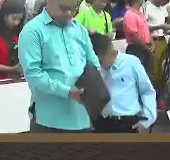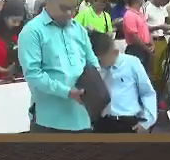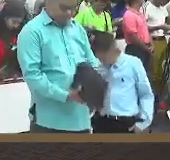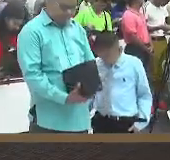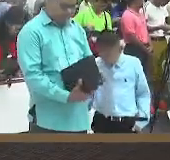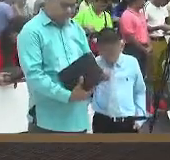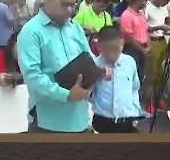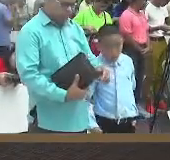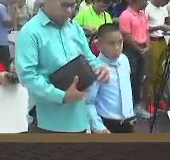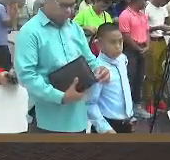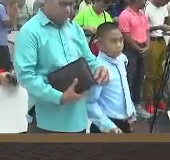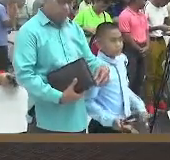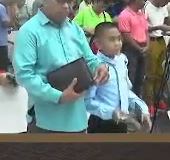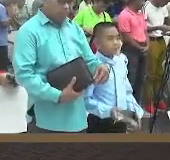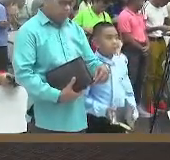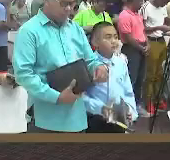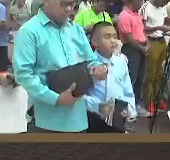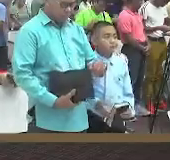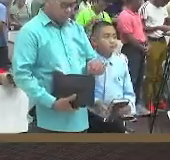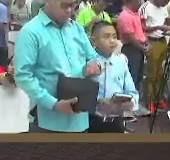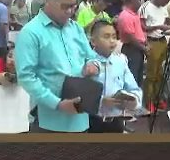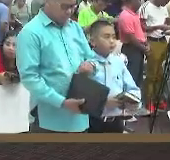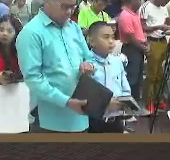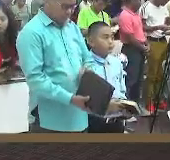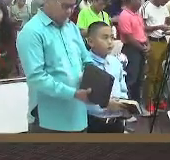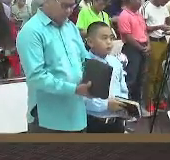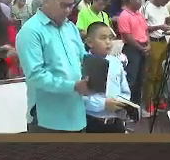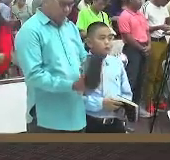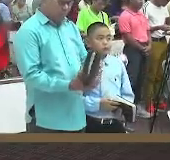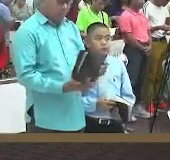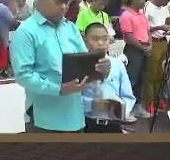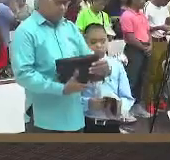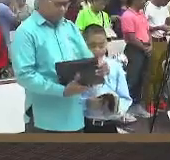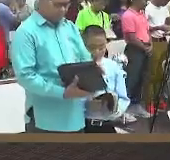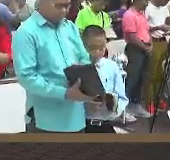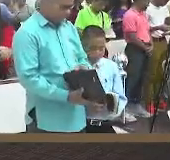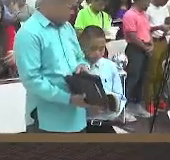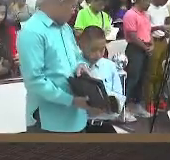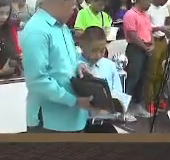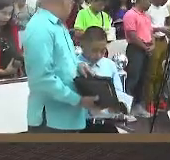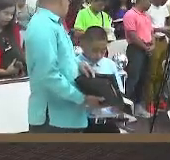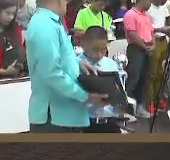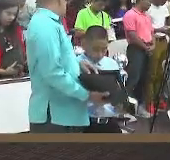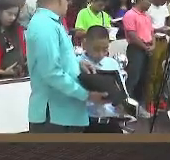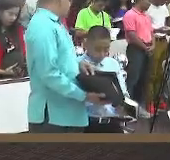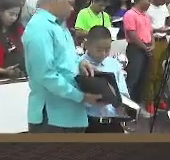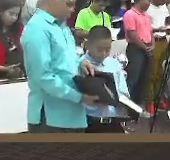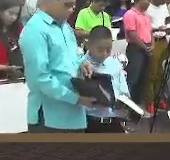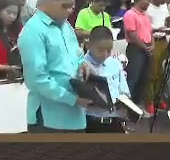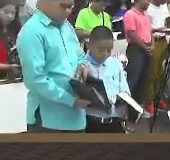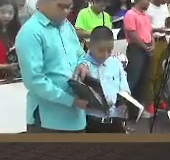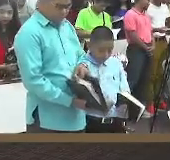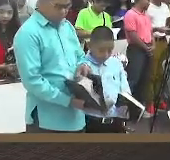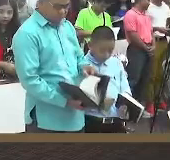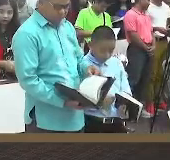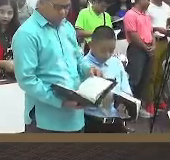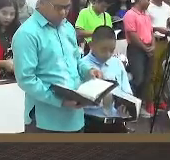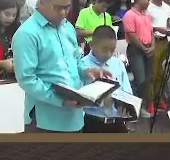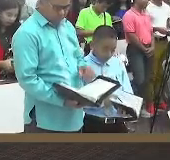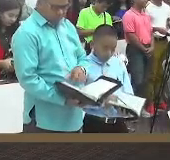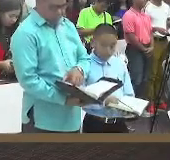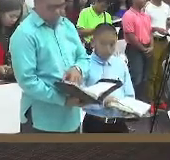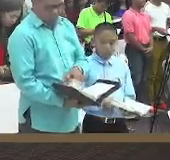read our main text sa ating pong pagpapatuloy ng pag-aaral po natin about Baptist